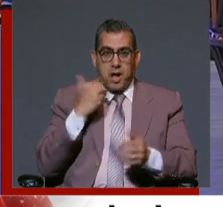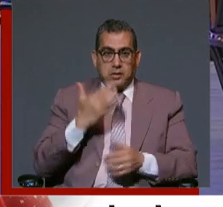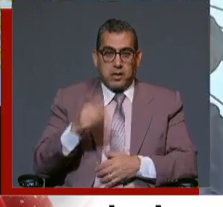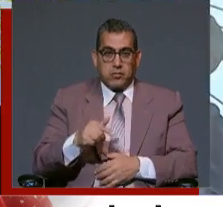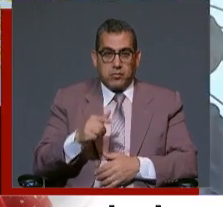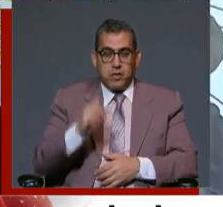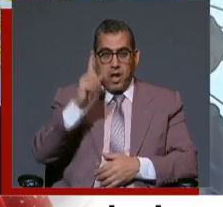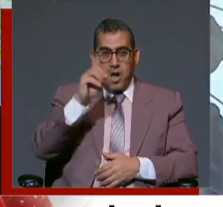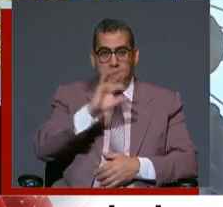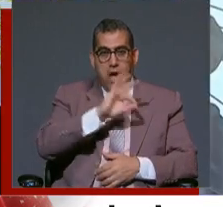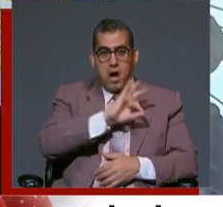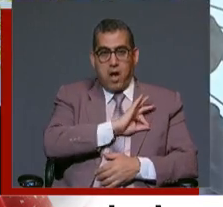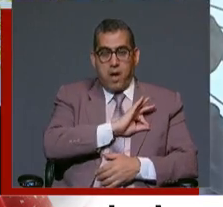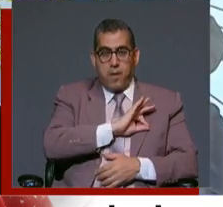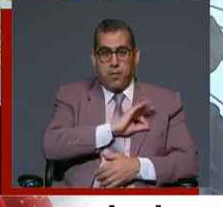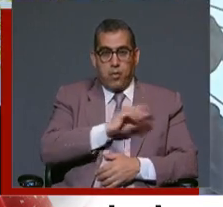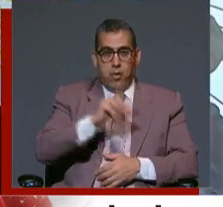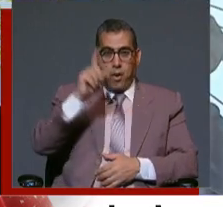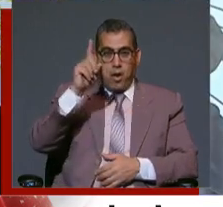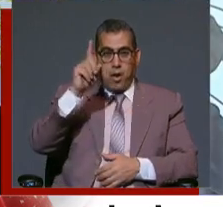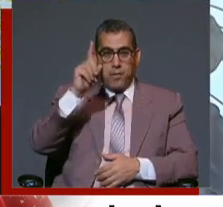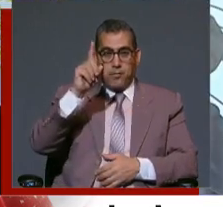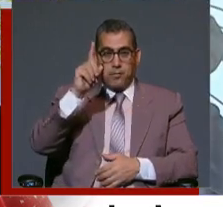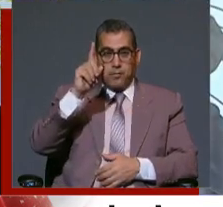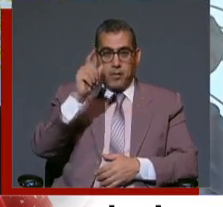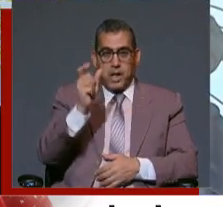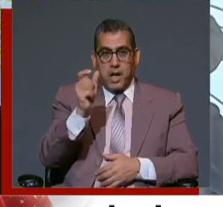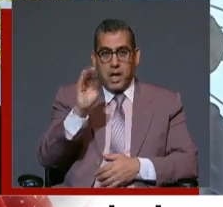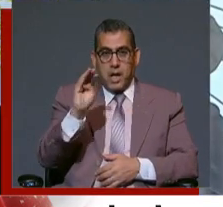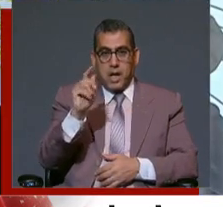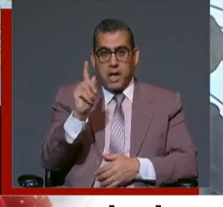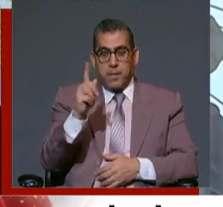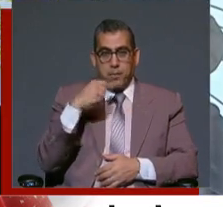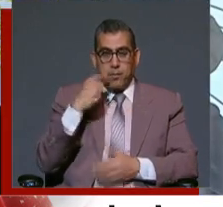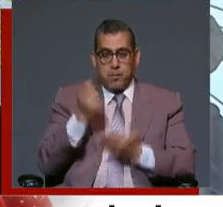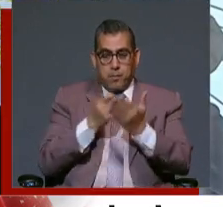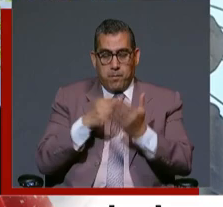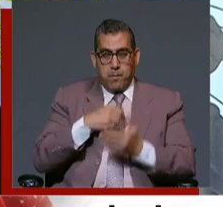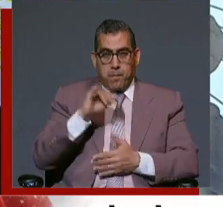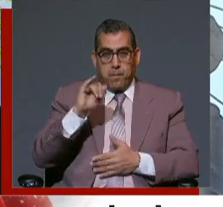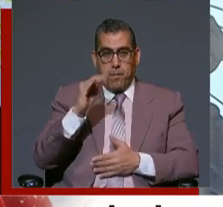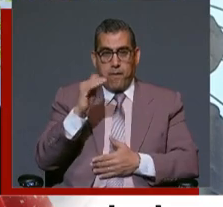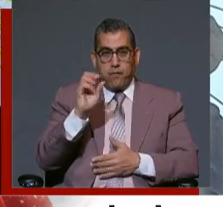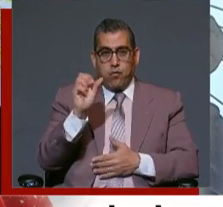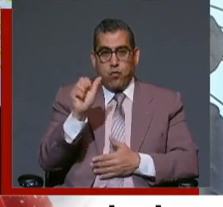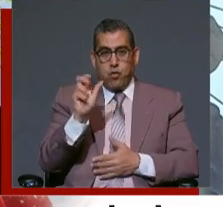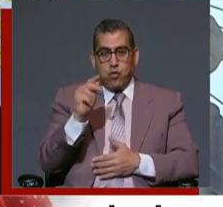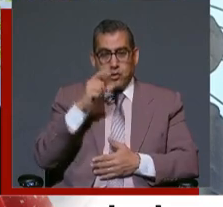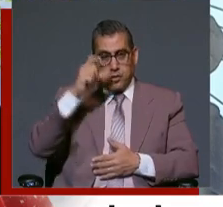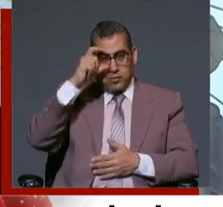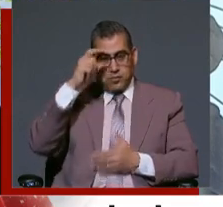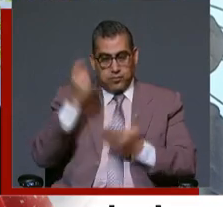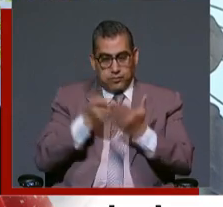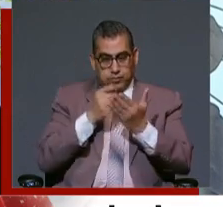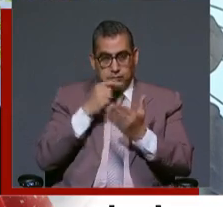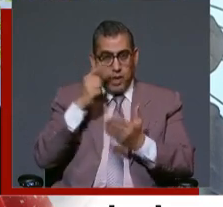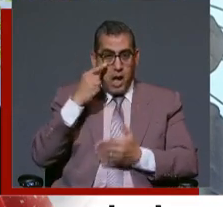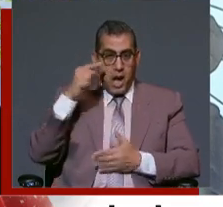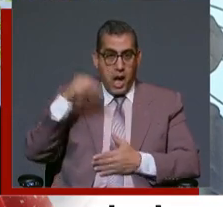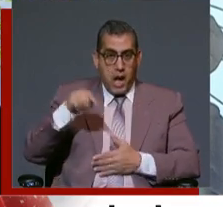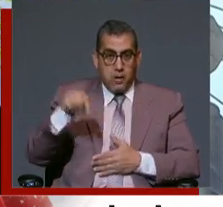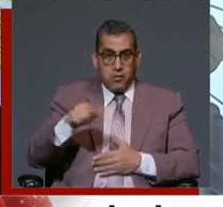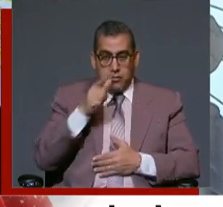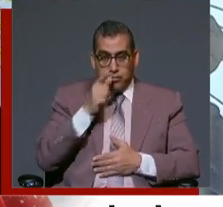رحم الله نجيب محفوظ، فلو كان حياً